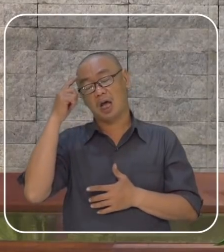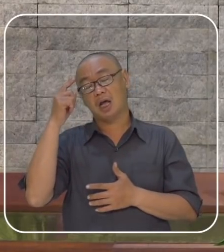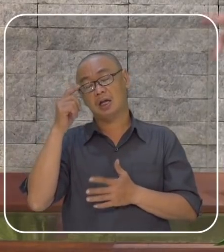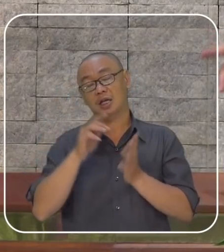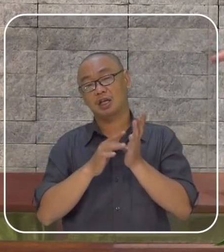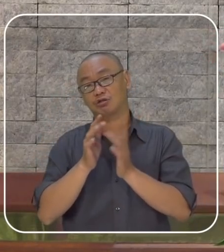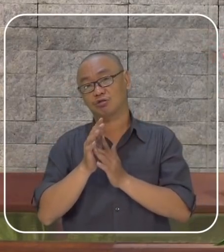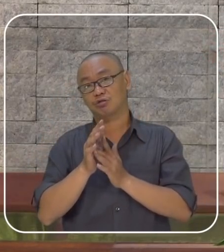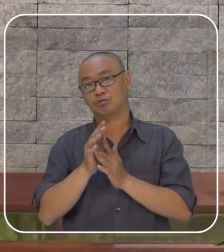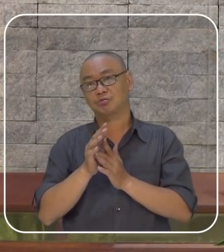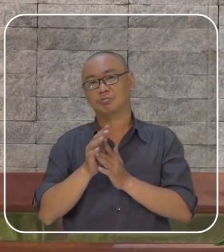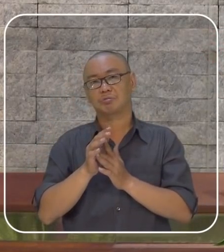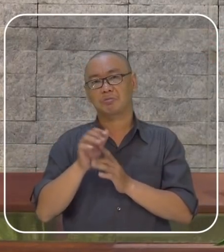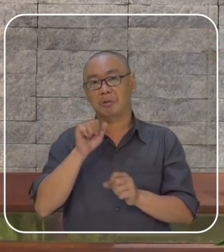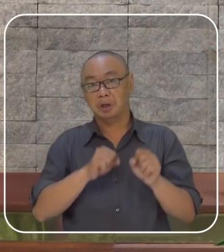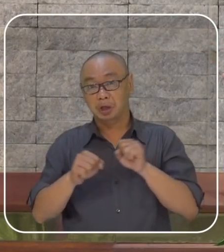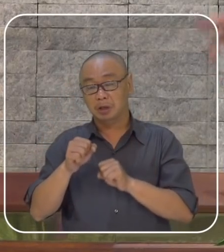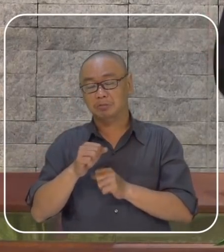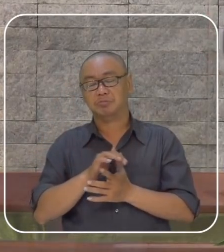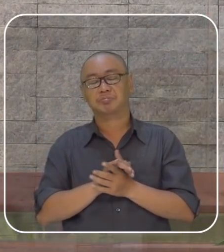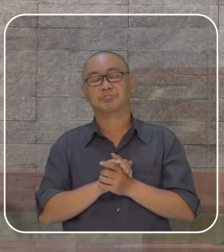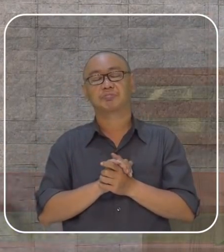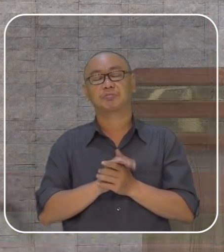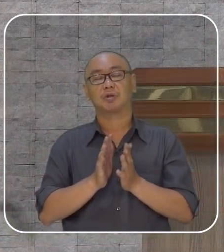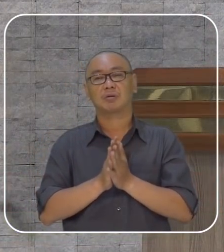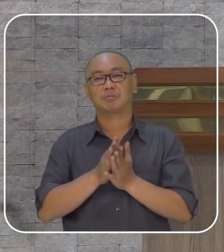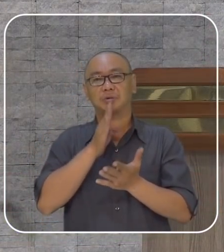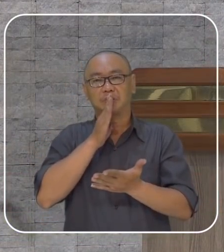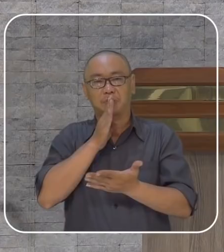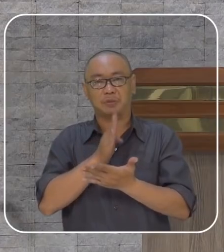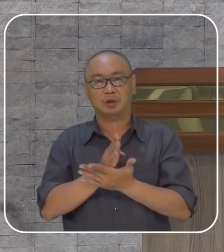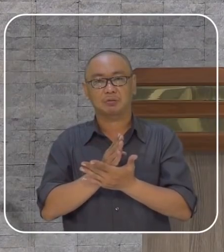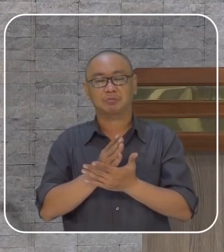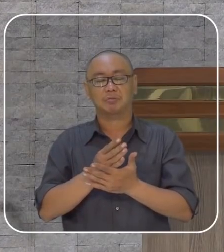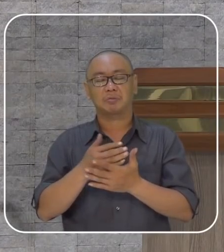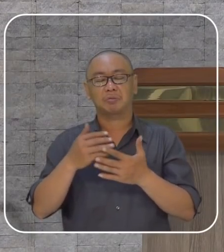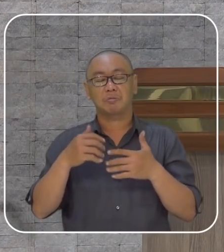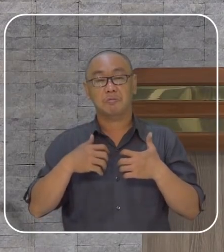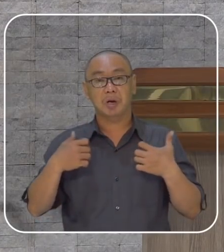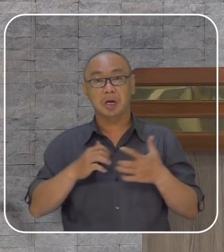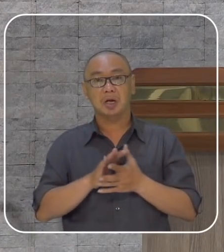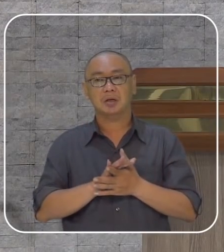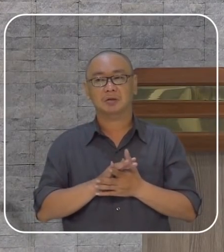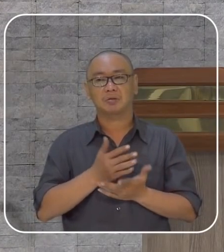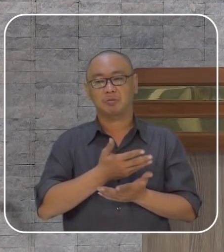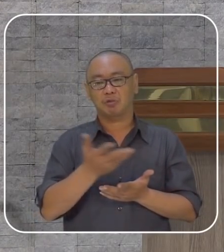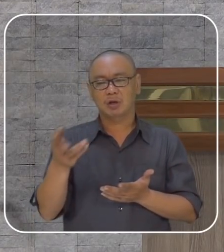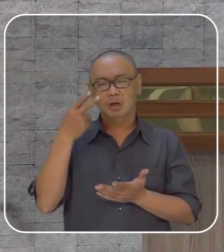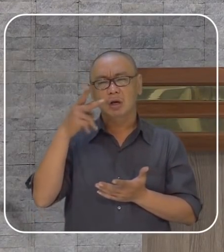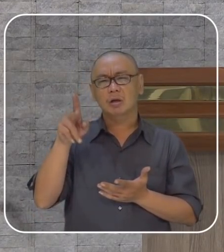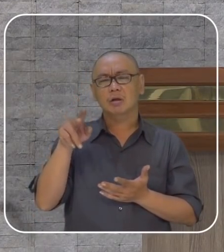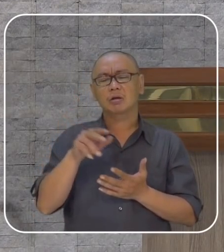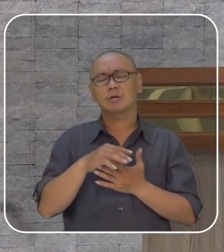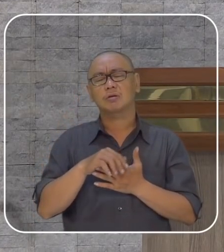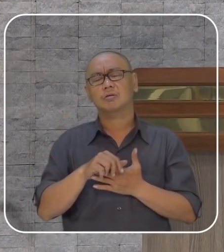Yesus bertindak, ya, dan dia membersihkan, dia marah terhadap segala sesuatu yang terjadi di Bait